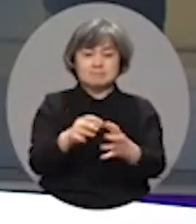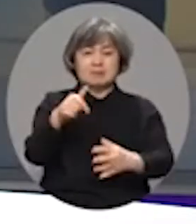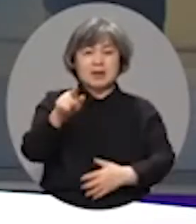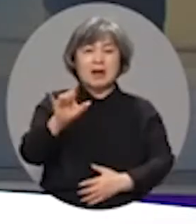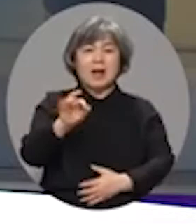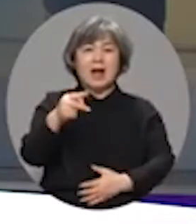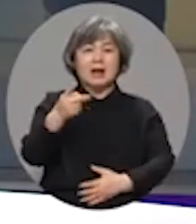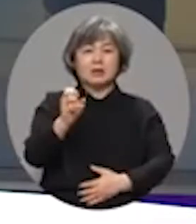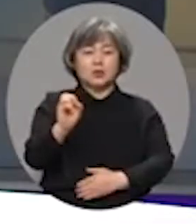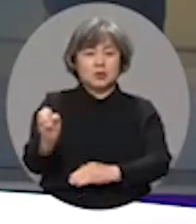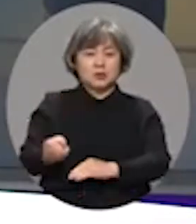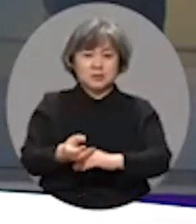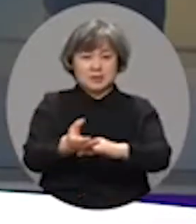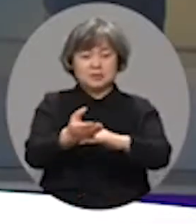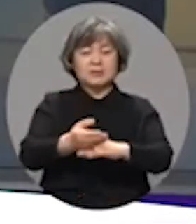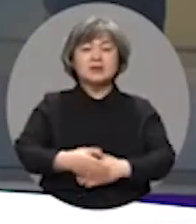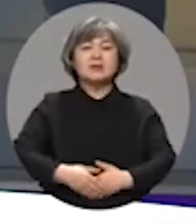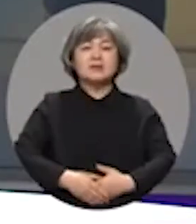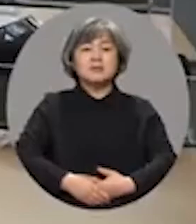기자입니다